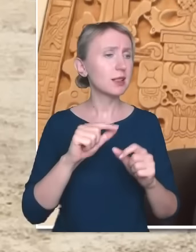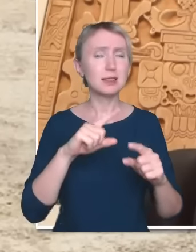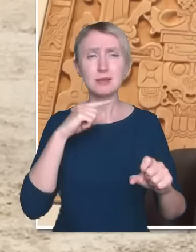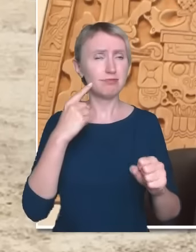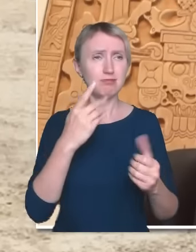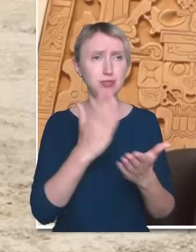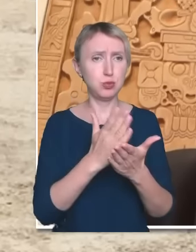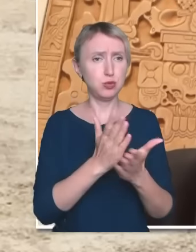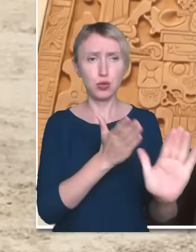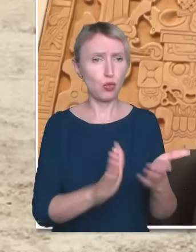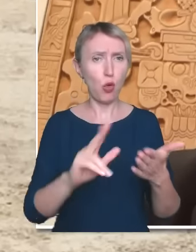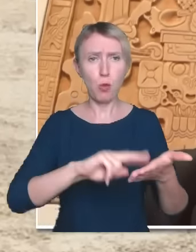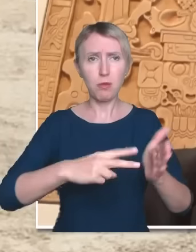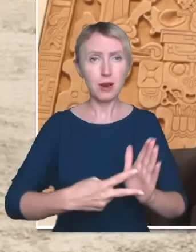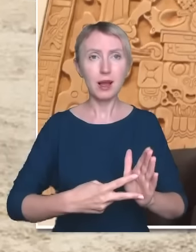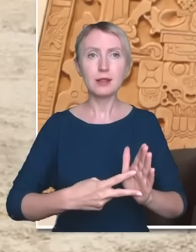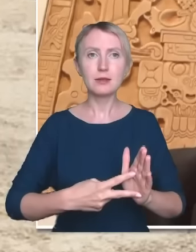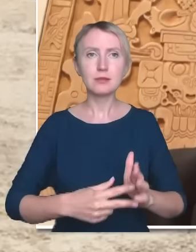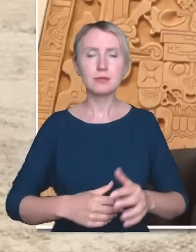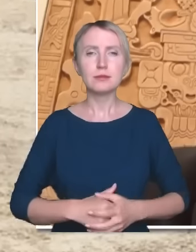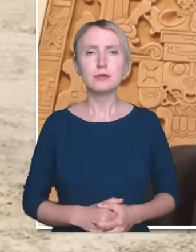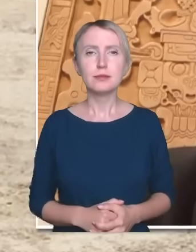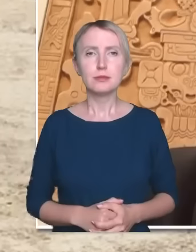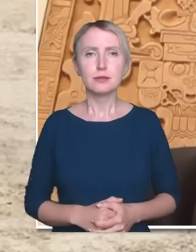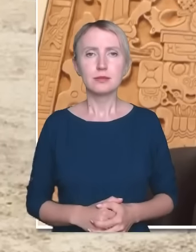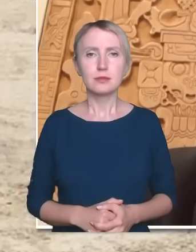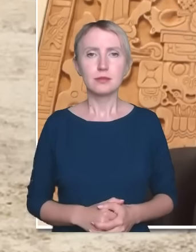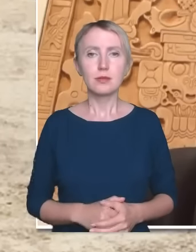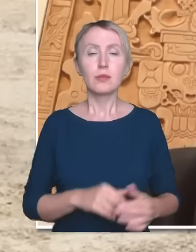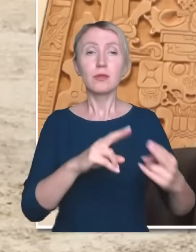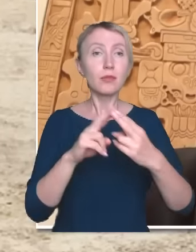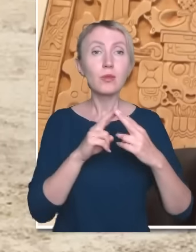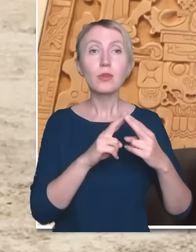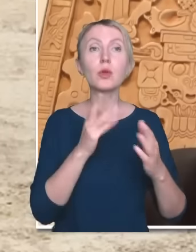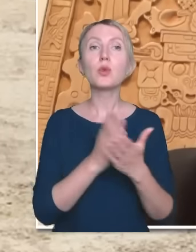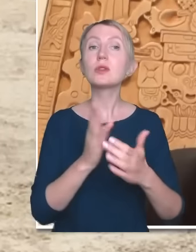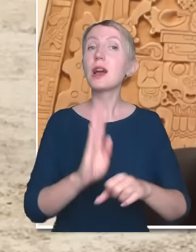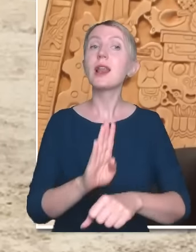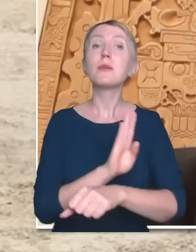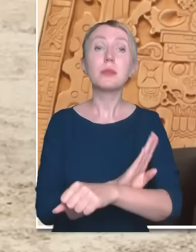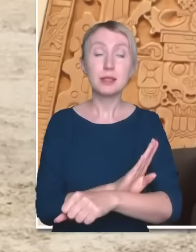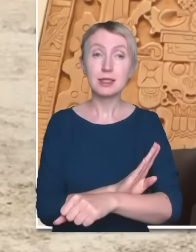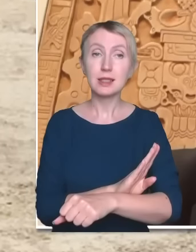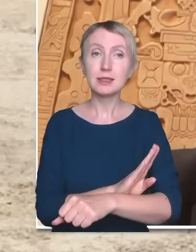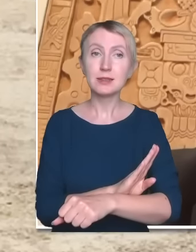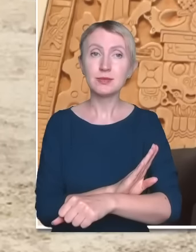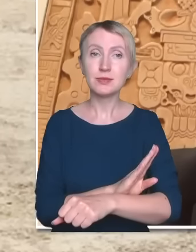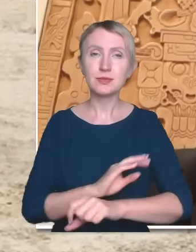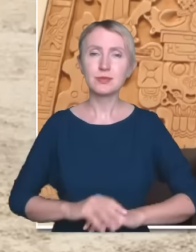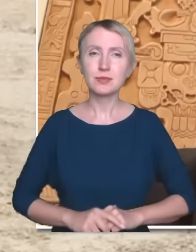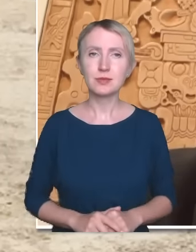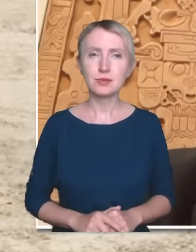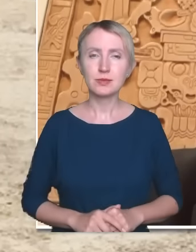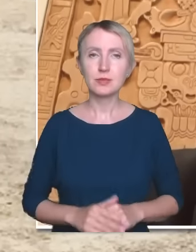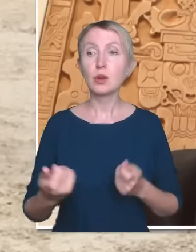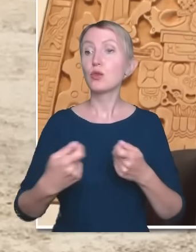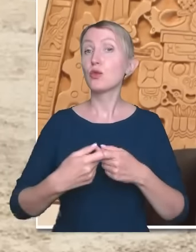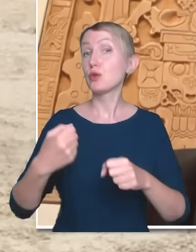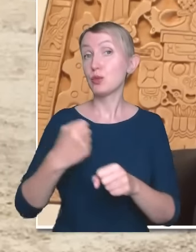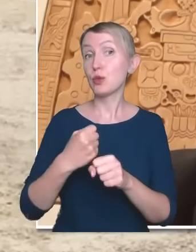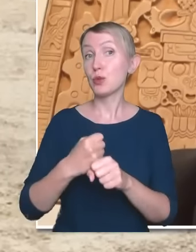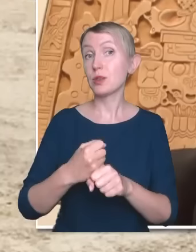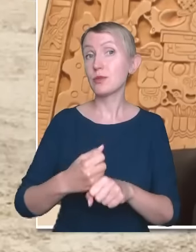też w trakcie omawiania, ale po stronie biznesowej. Tu partner musi